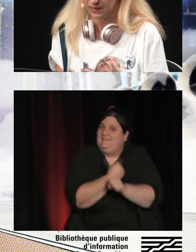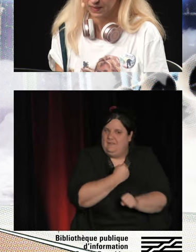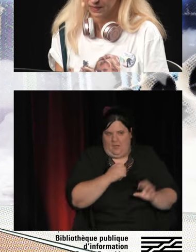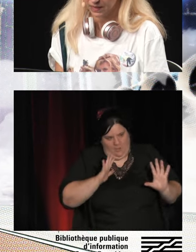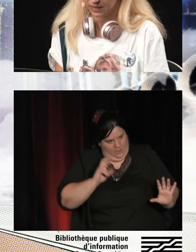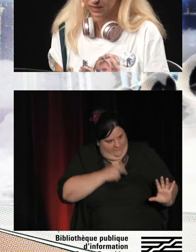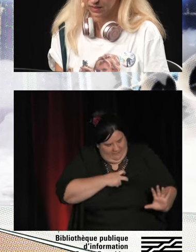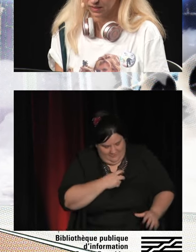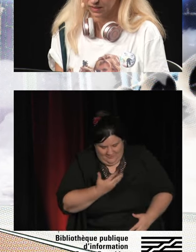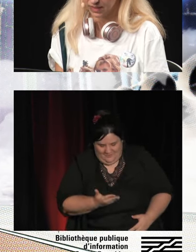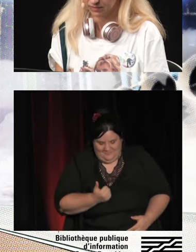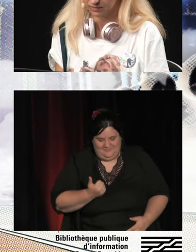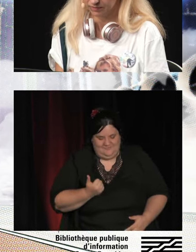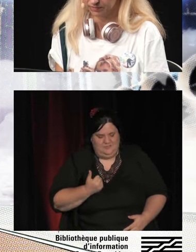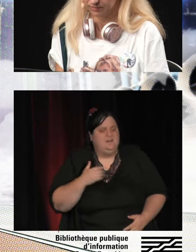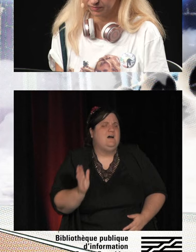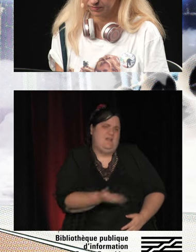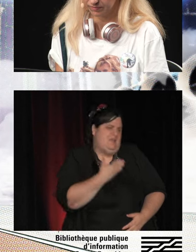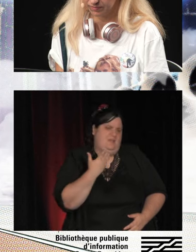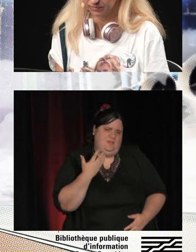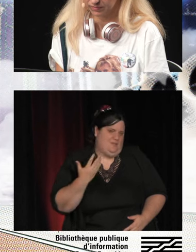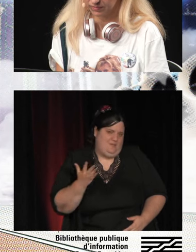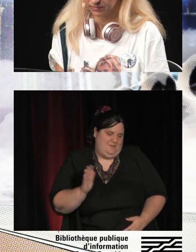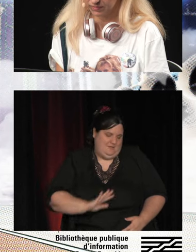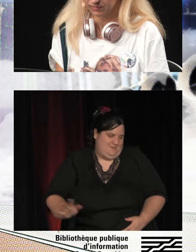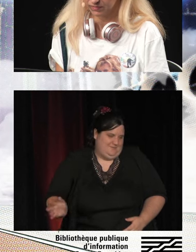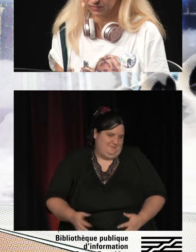l'heure. Allez.